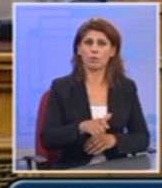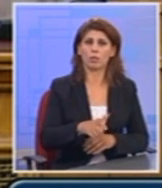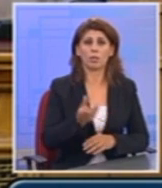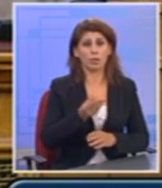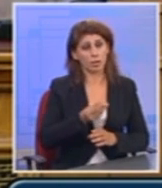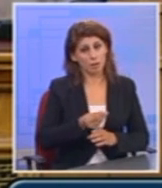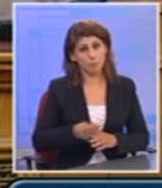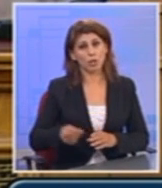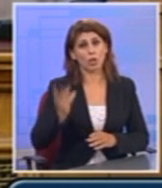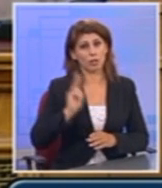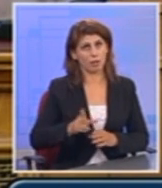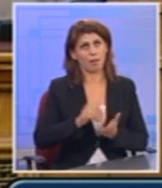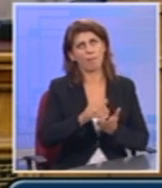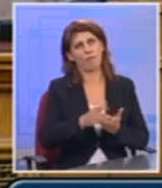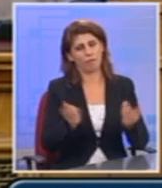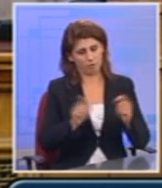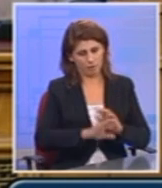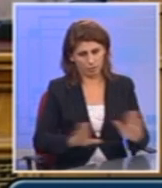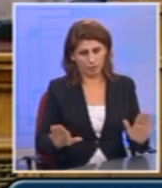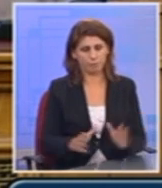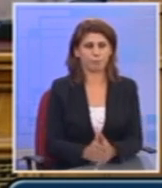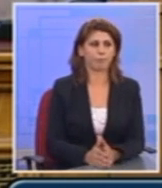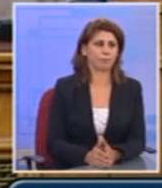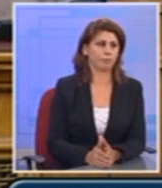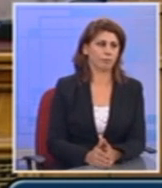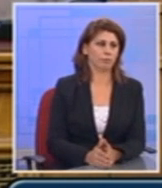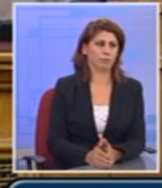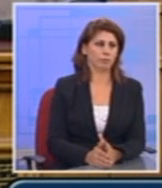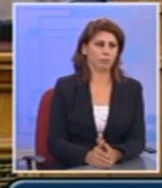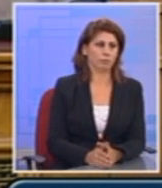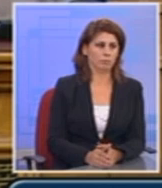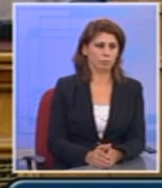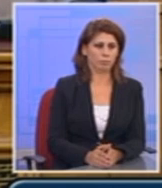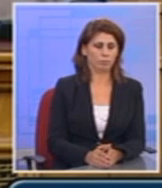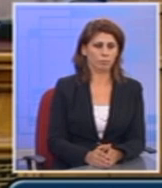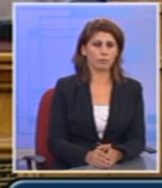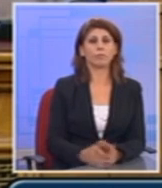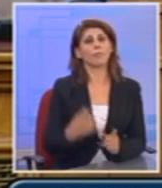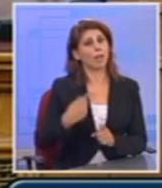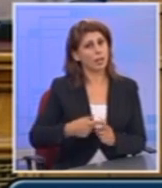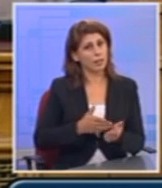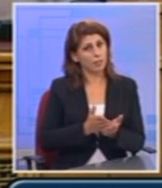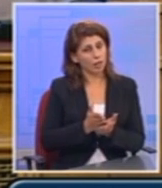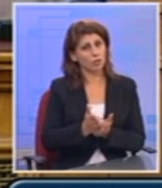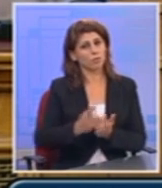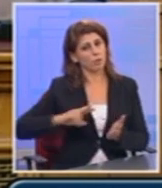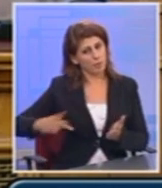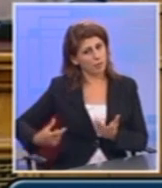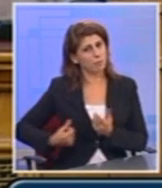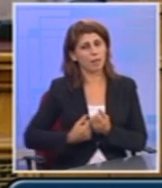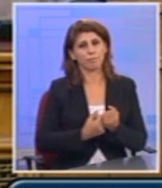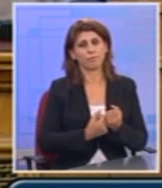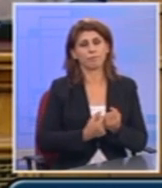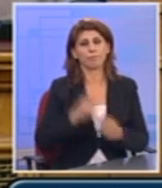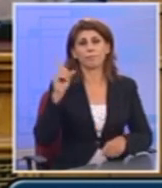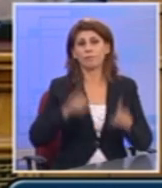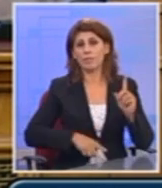χειρότερα απεφεύχθησαν αλλά και την ελληνική δικαιοσύνη έχουμε σστο πλευρό μας σε